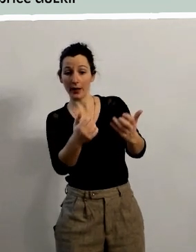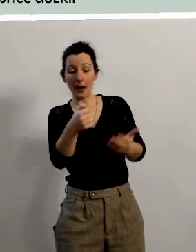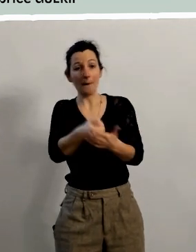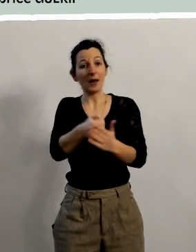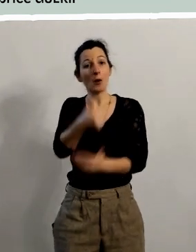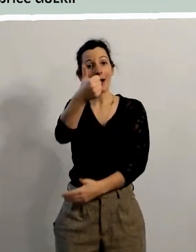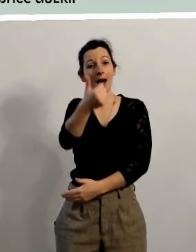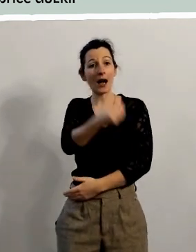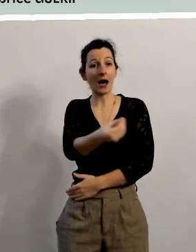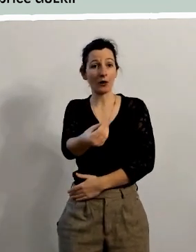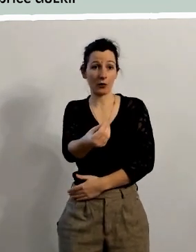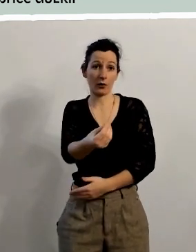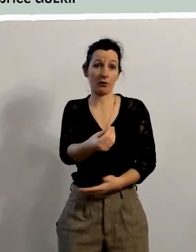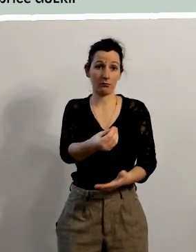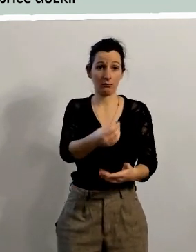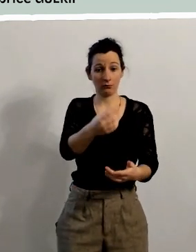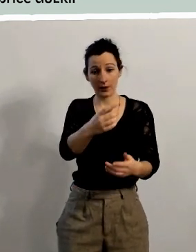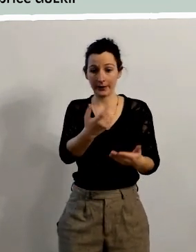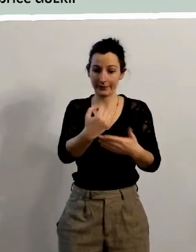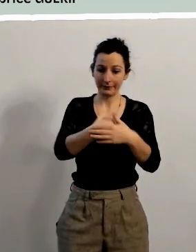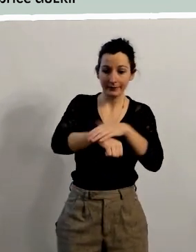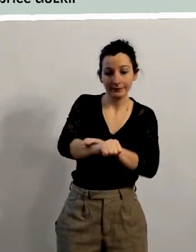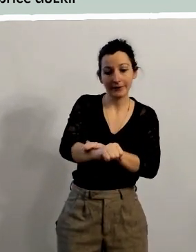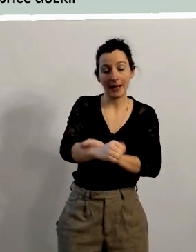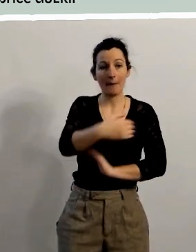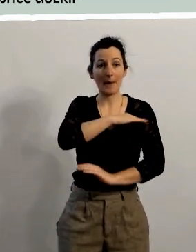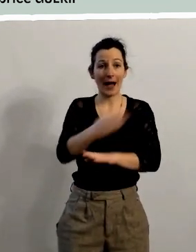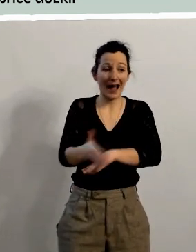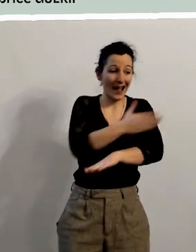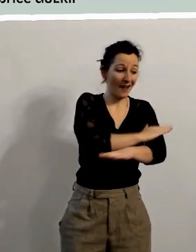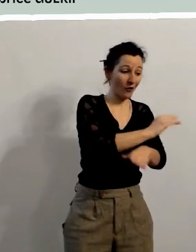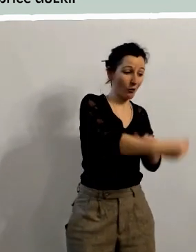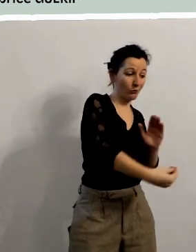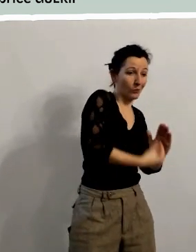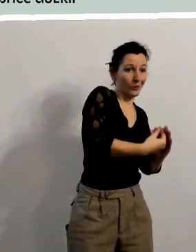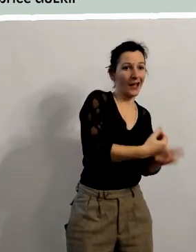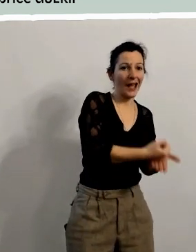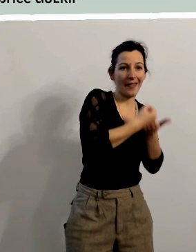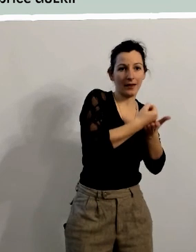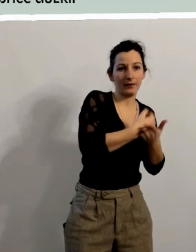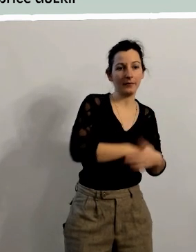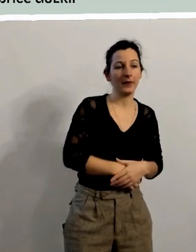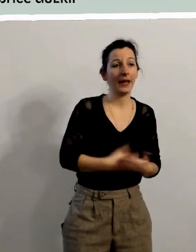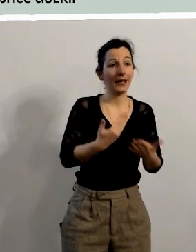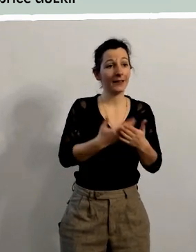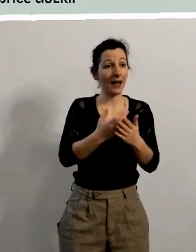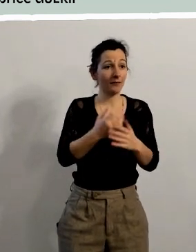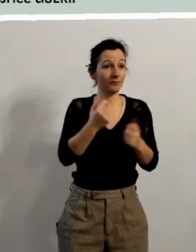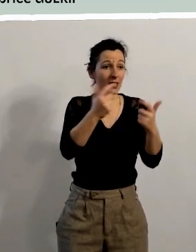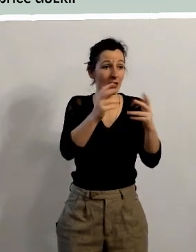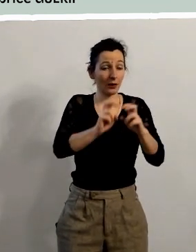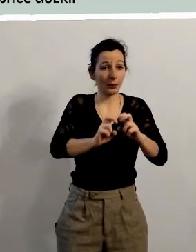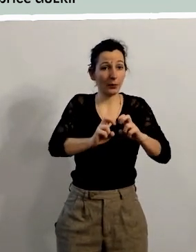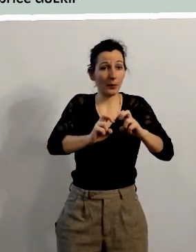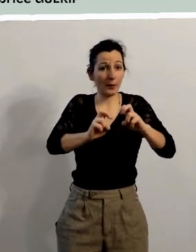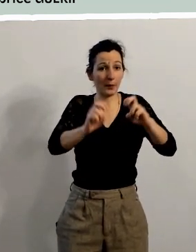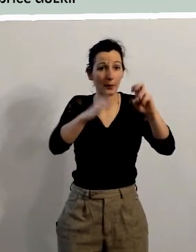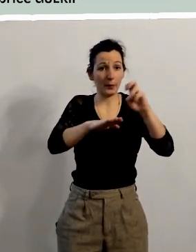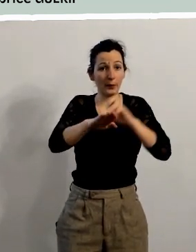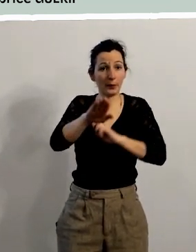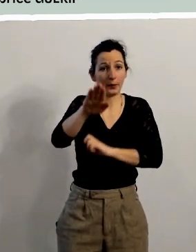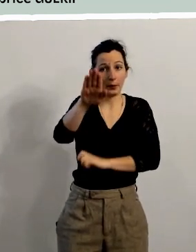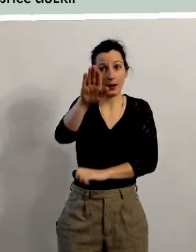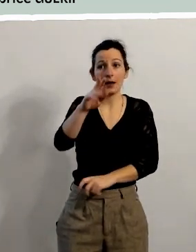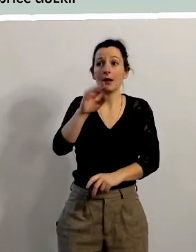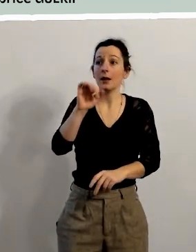qui a été conçu par aide médicale à la procréation. Ce sont des chiffres qui sont en augmentation et donc qui montrent indirectement qu'on